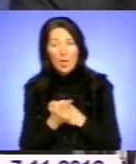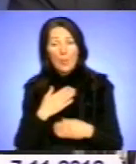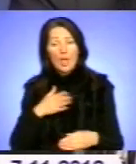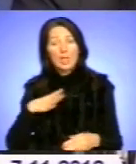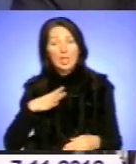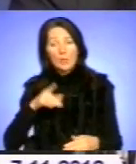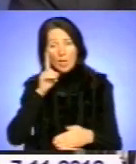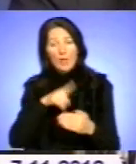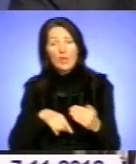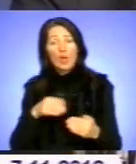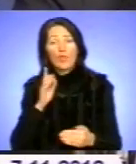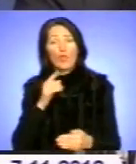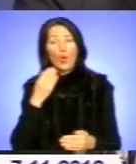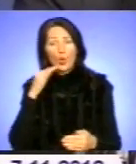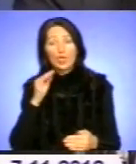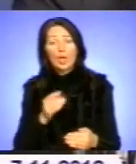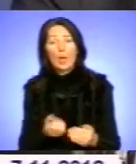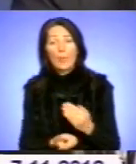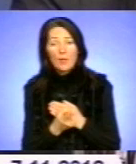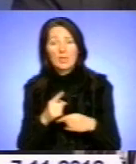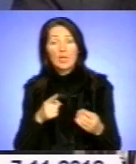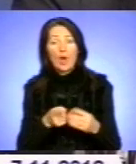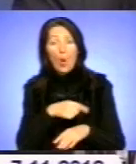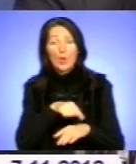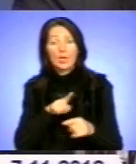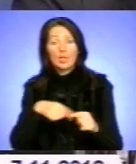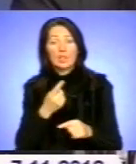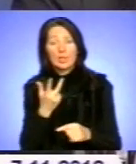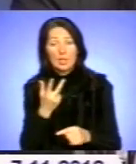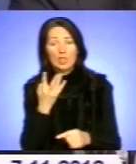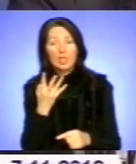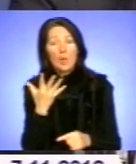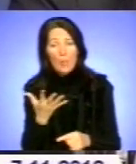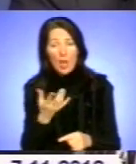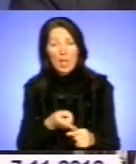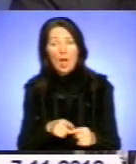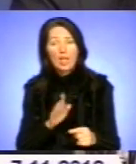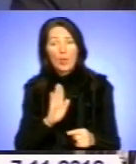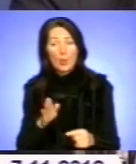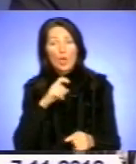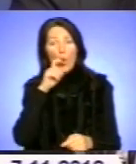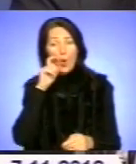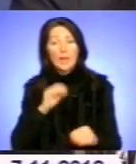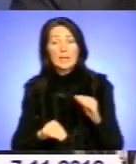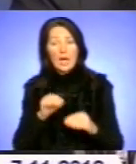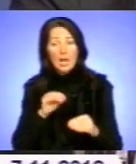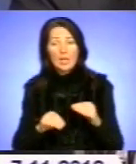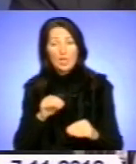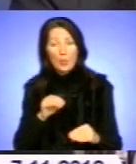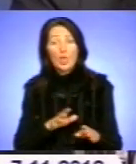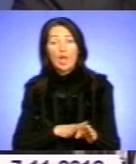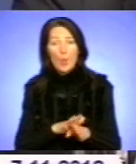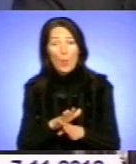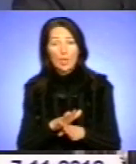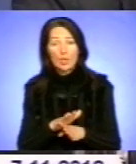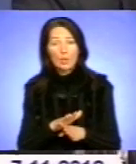краще. Годика через 3-4, максимум 5, это будет украинской разработки, полностью